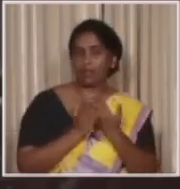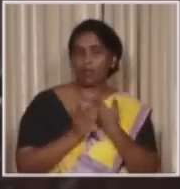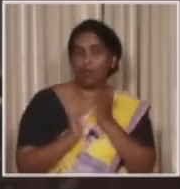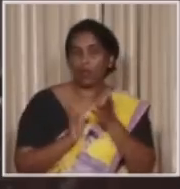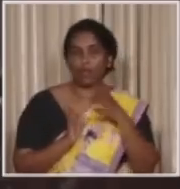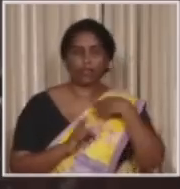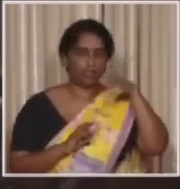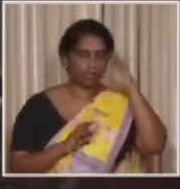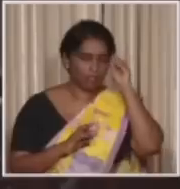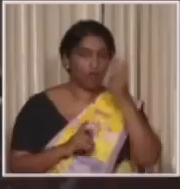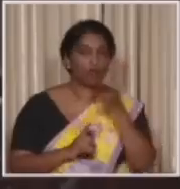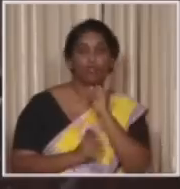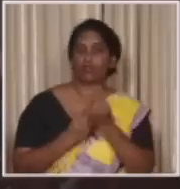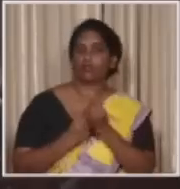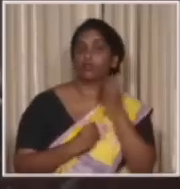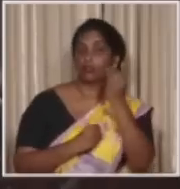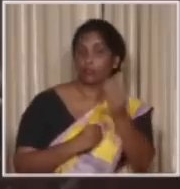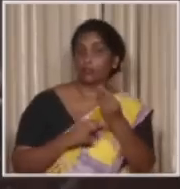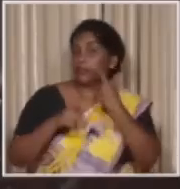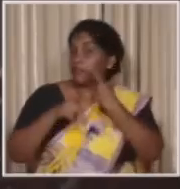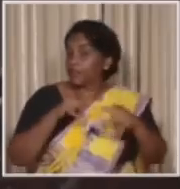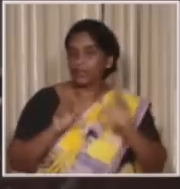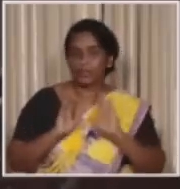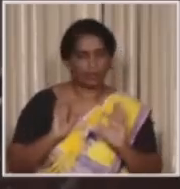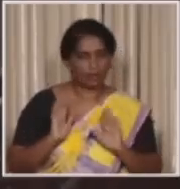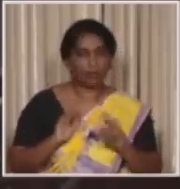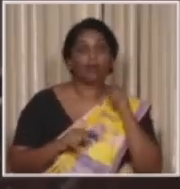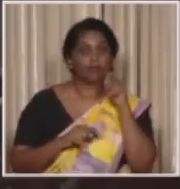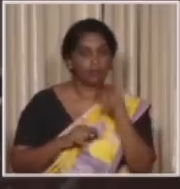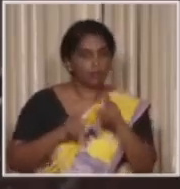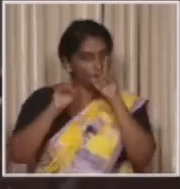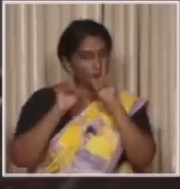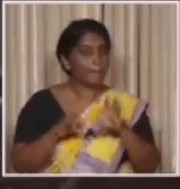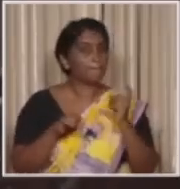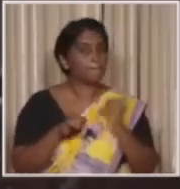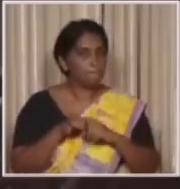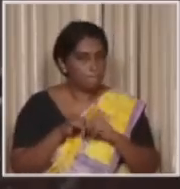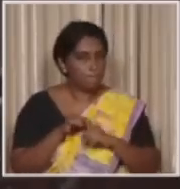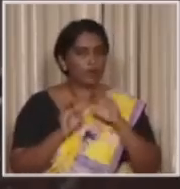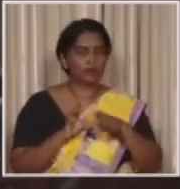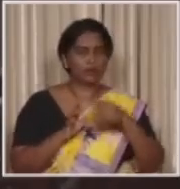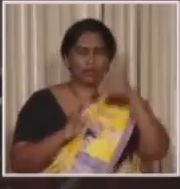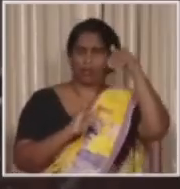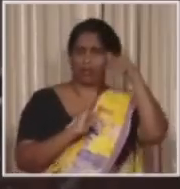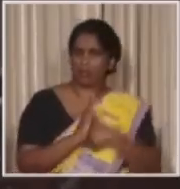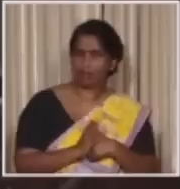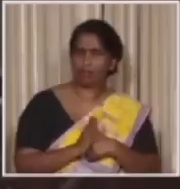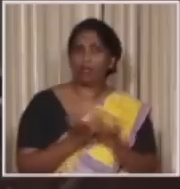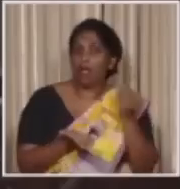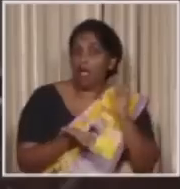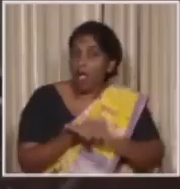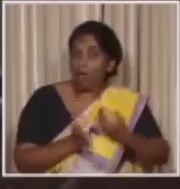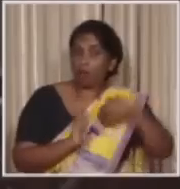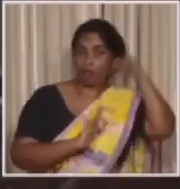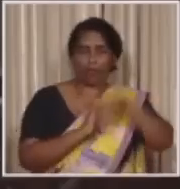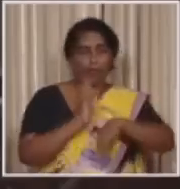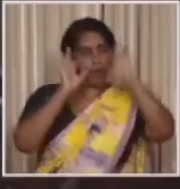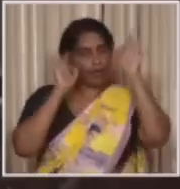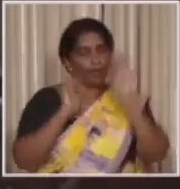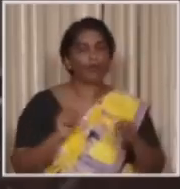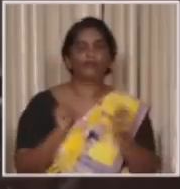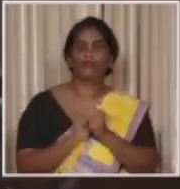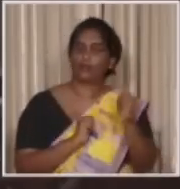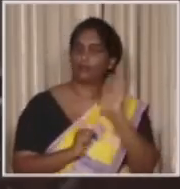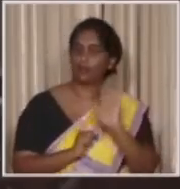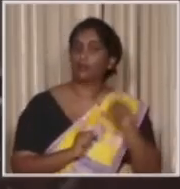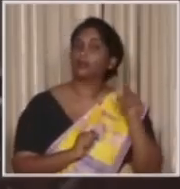තේරුම් ගන්න ඕන. ඒ අයට දඬුවම් කිරීමේ අර්ථයෙන් විතරක් නෙමෙයි මේ වගේ ප්‍රශ්නයකට මේ වගේ වලකට ආයි නොවැටෙන්න අපි වැඩ කරන්න